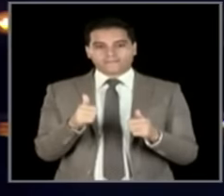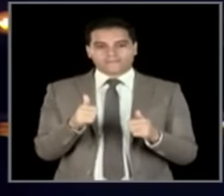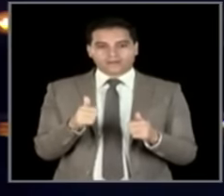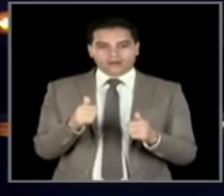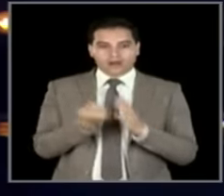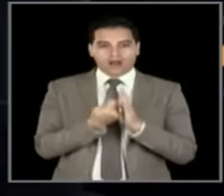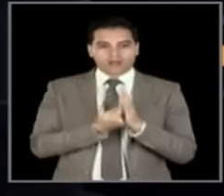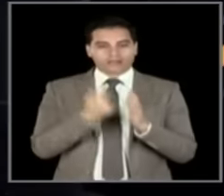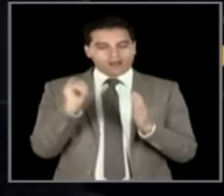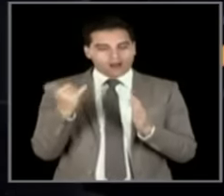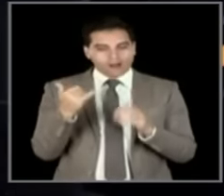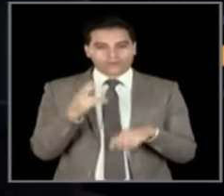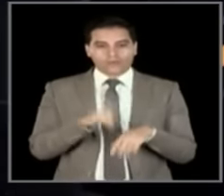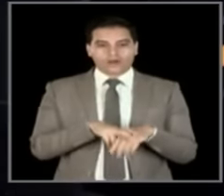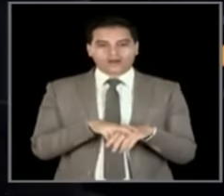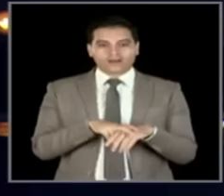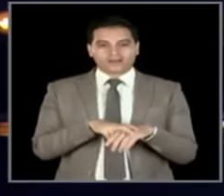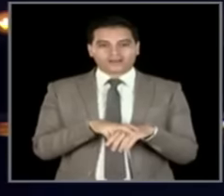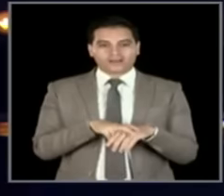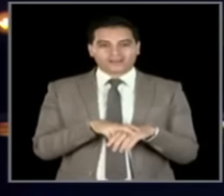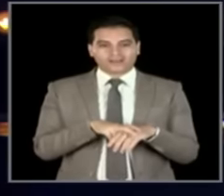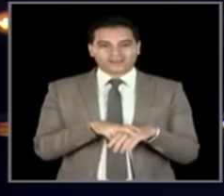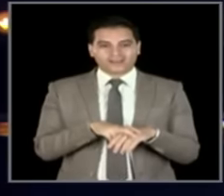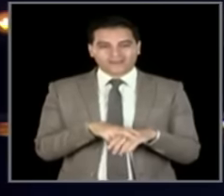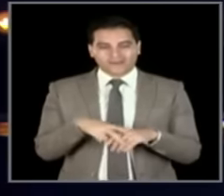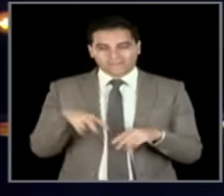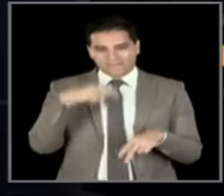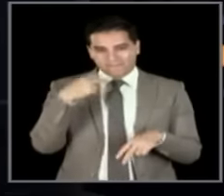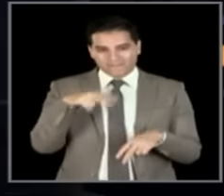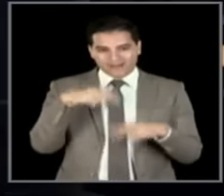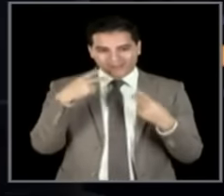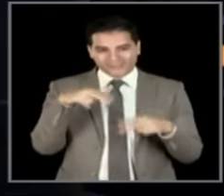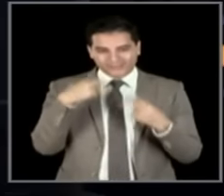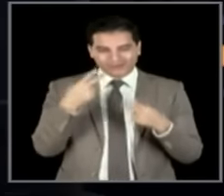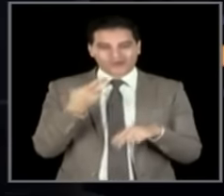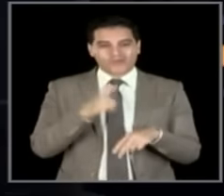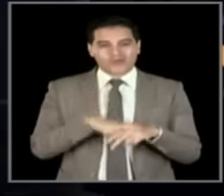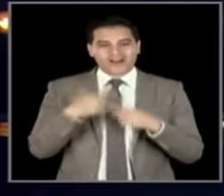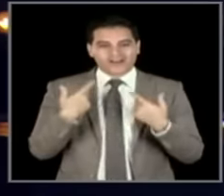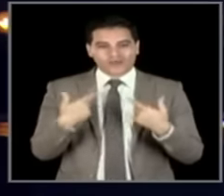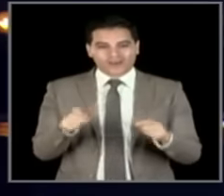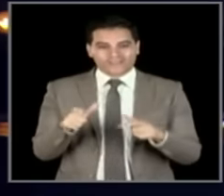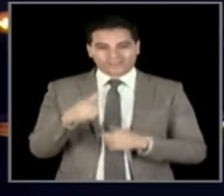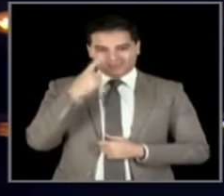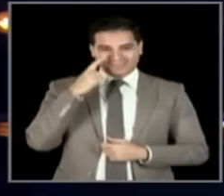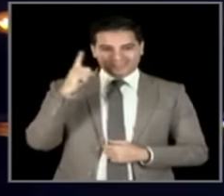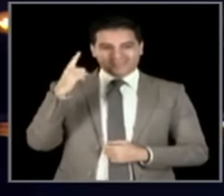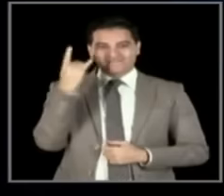العربي، مكرونة وكنافة. بص سلموا الكلام ده في الأمن.